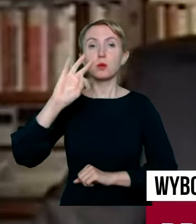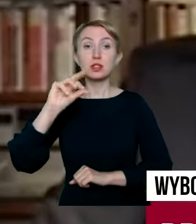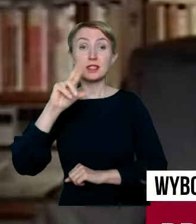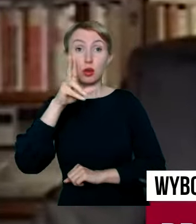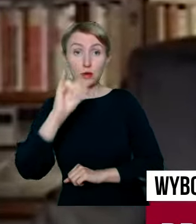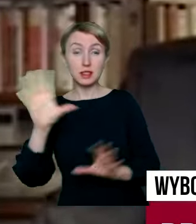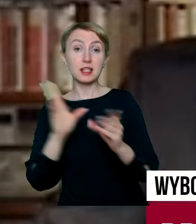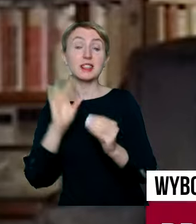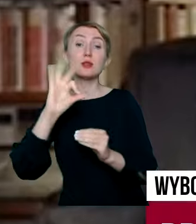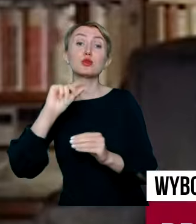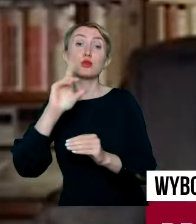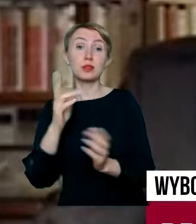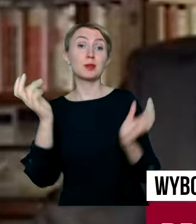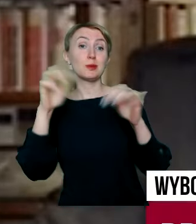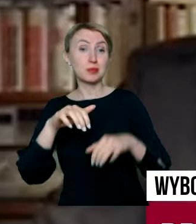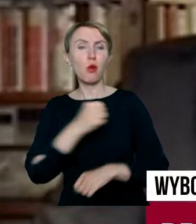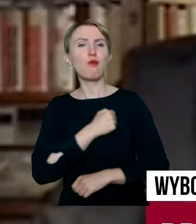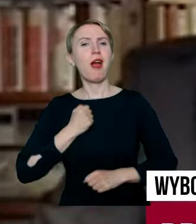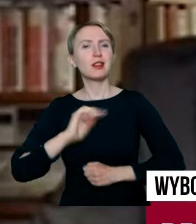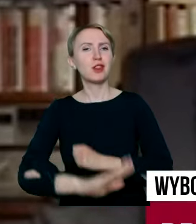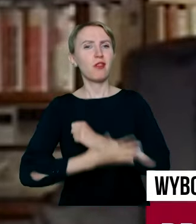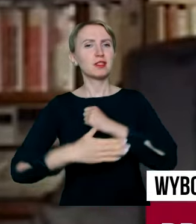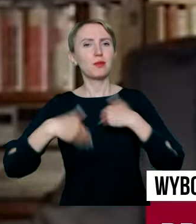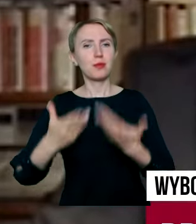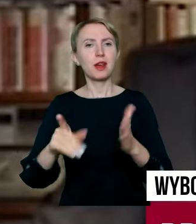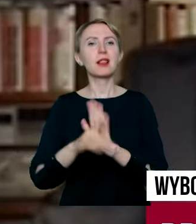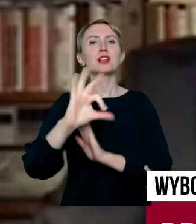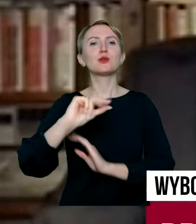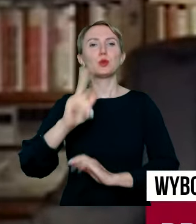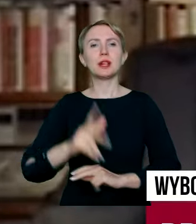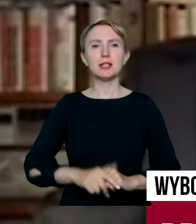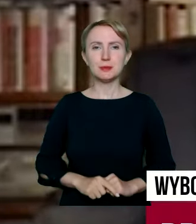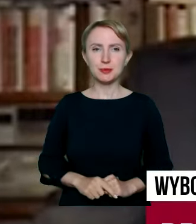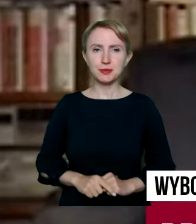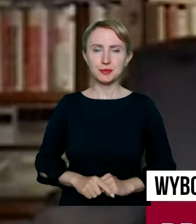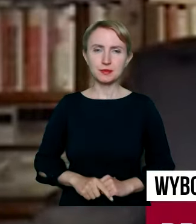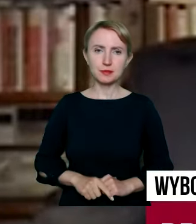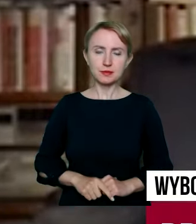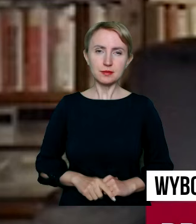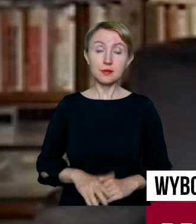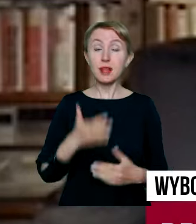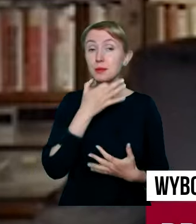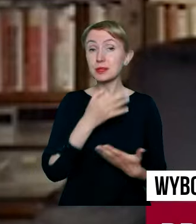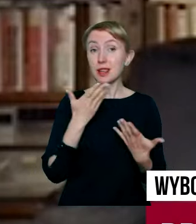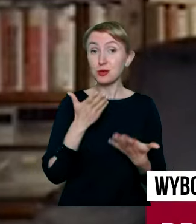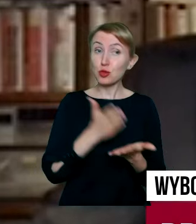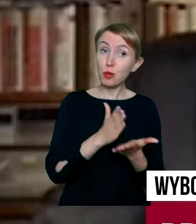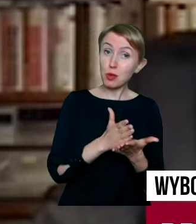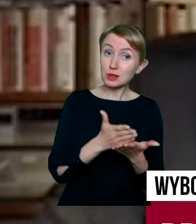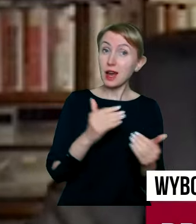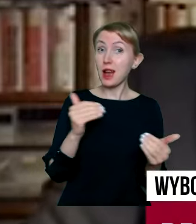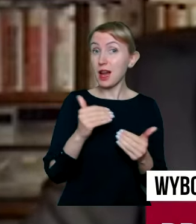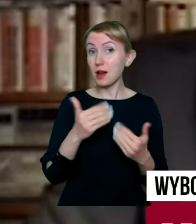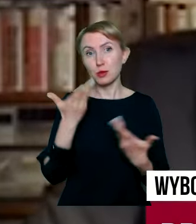Jackiem Sutrykiem. Także takie warszawskie wsparcie, prawda, dla prezydenta Wrocławia. Pytanie, czy to pomoże, czy nie będzie jednak